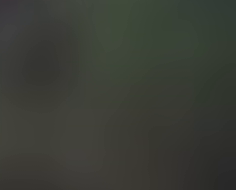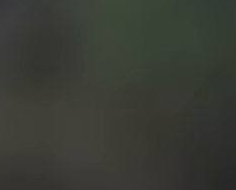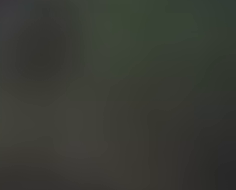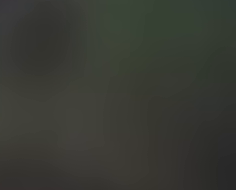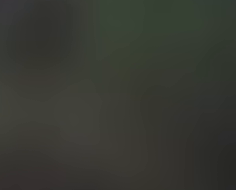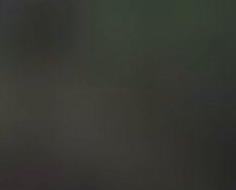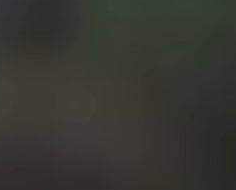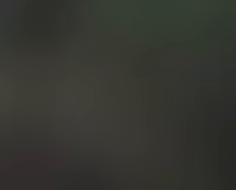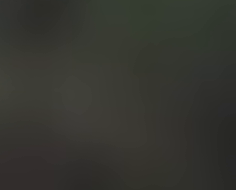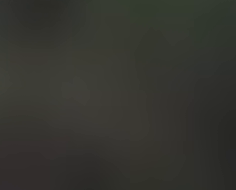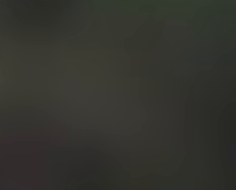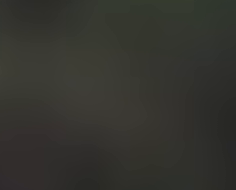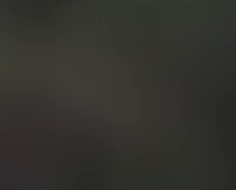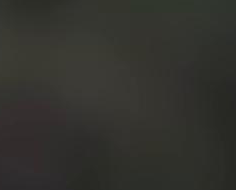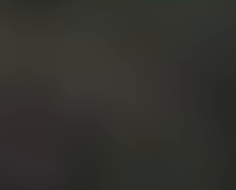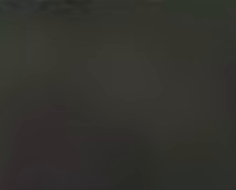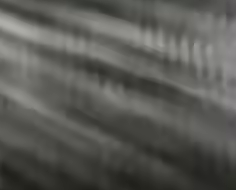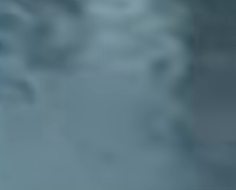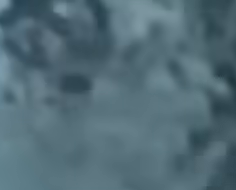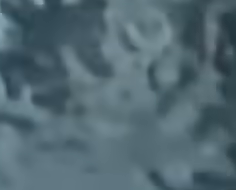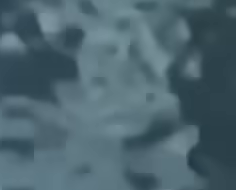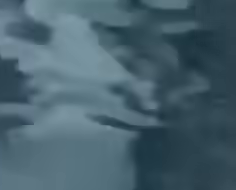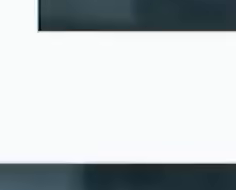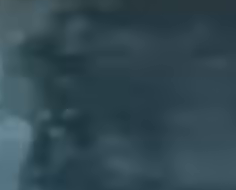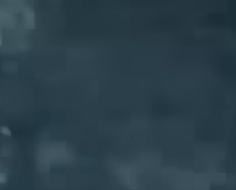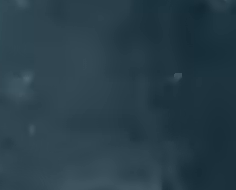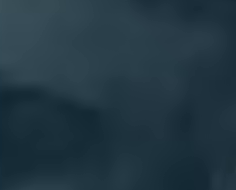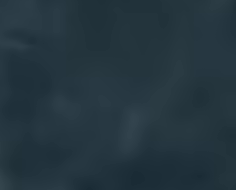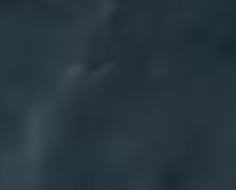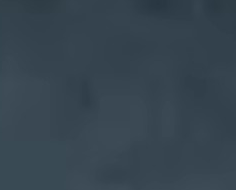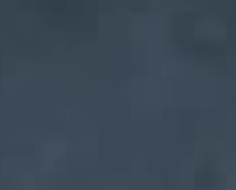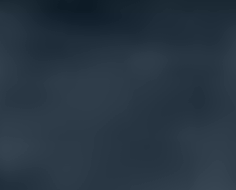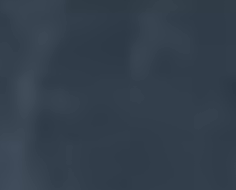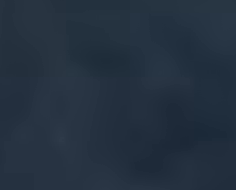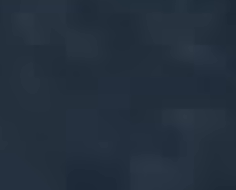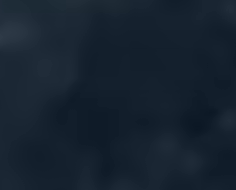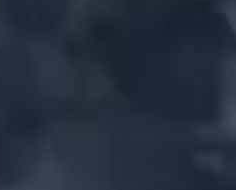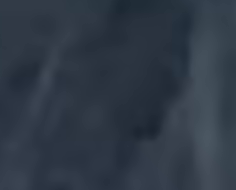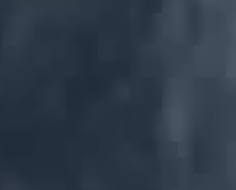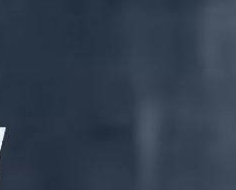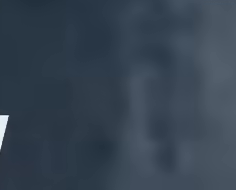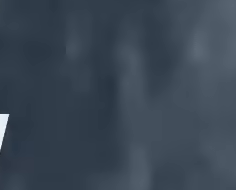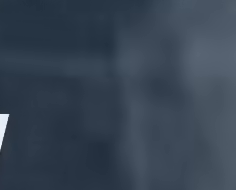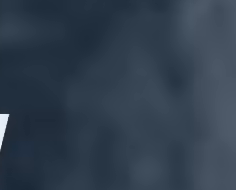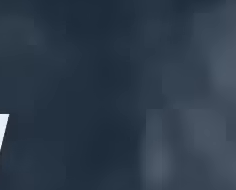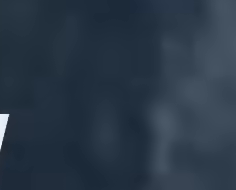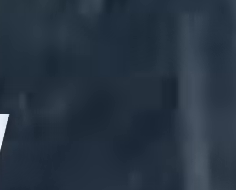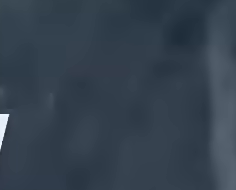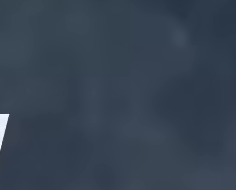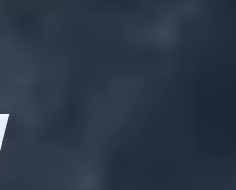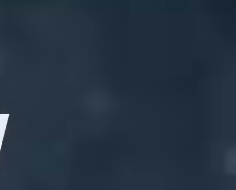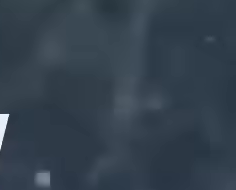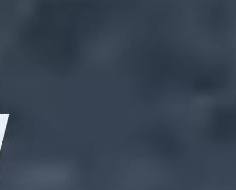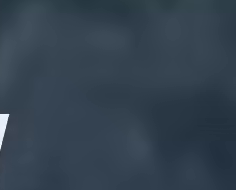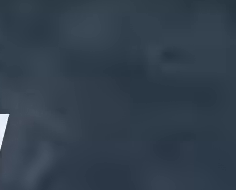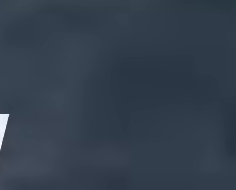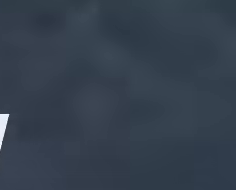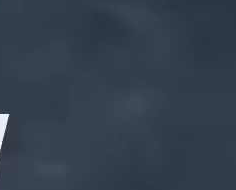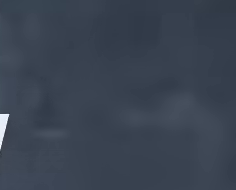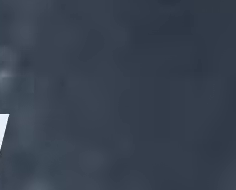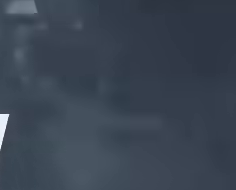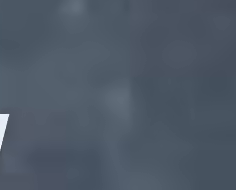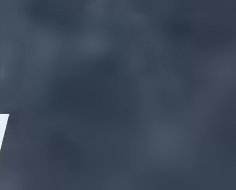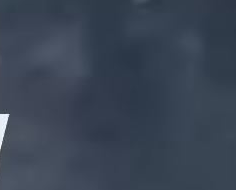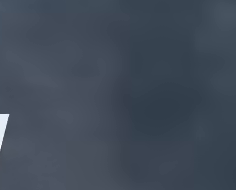ng ulan, bumuho po sa yung lupa. Ramdam din ang malakas na bugso ng hangin at ulan sa Talavera Nueva